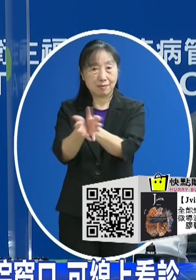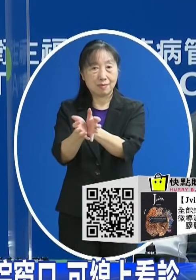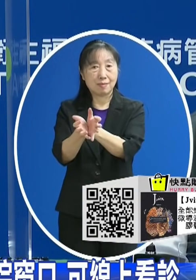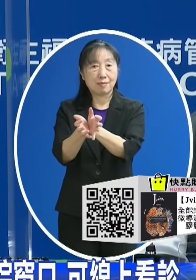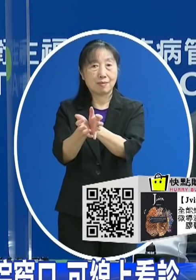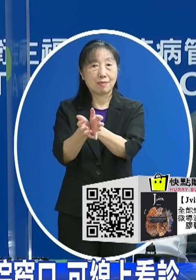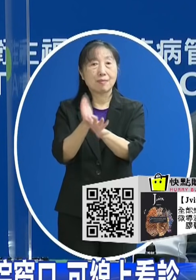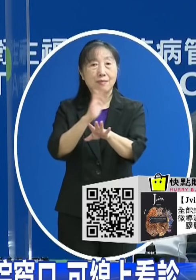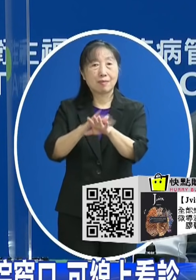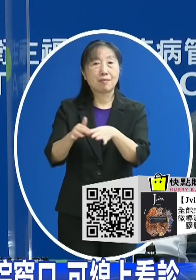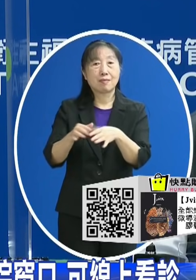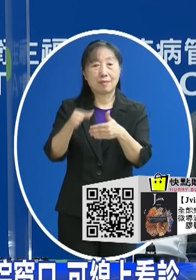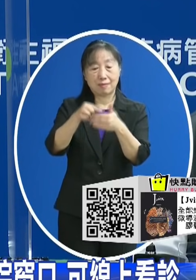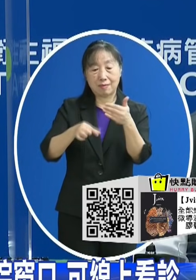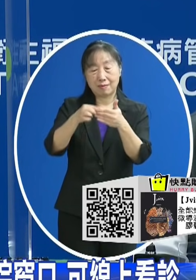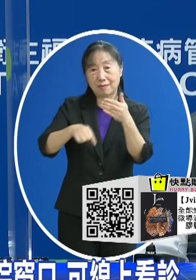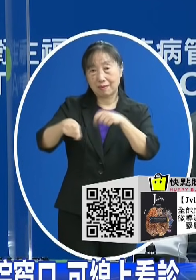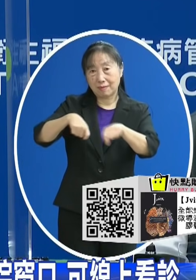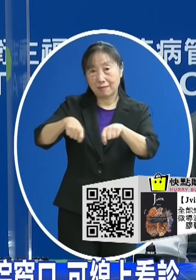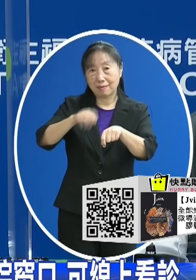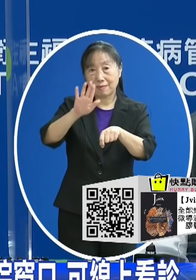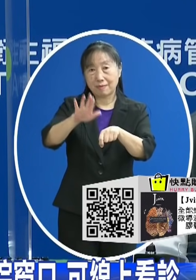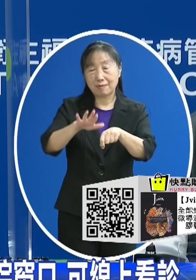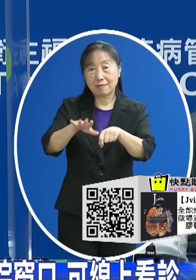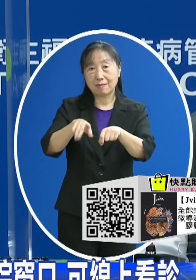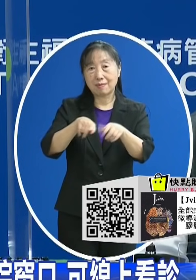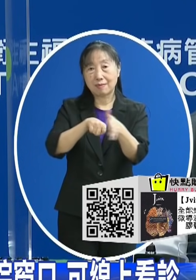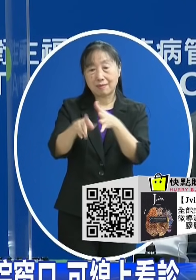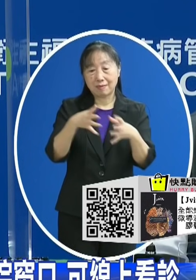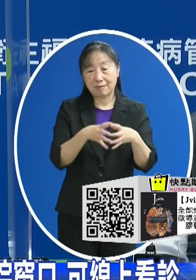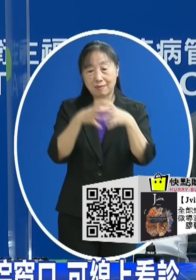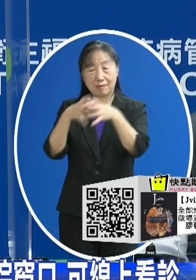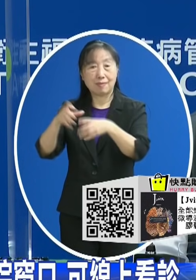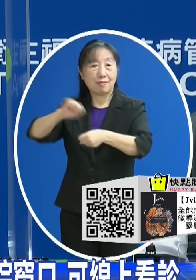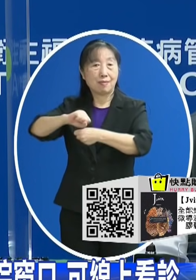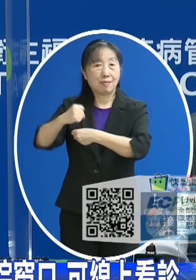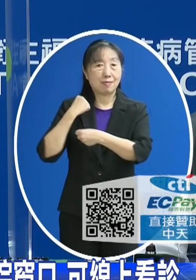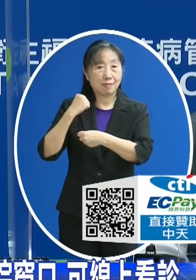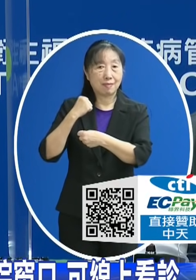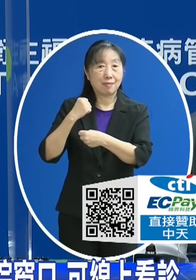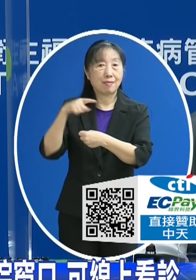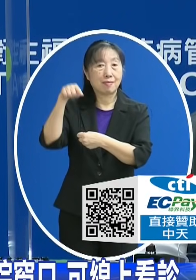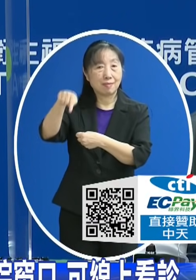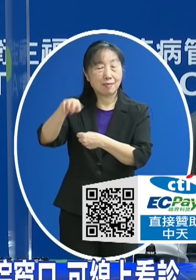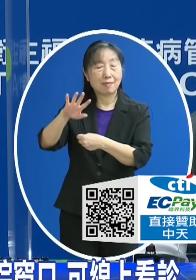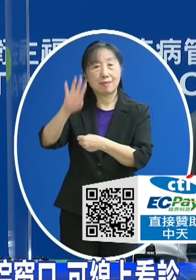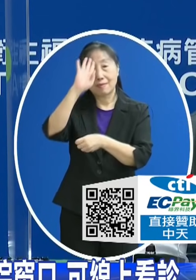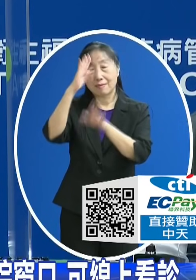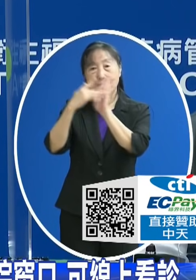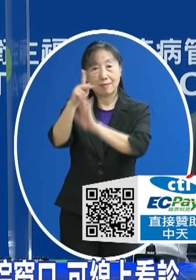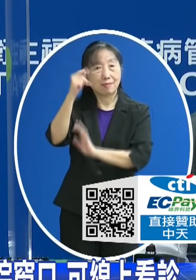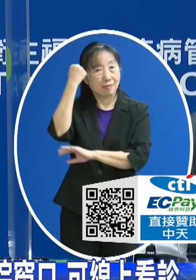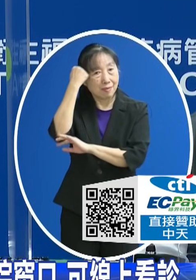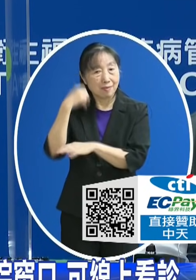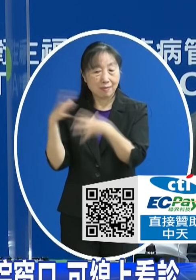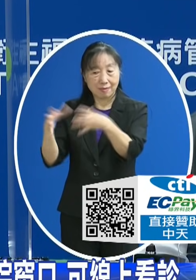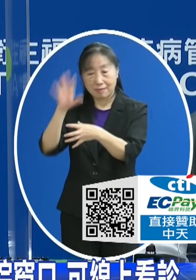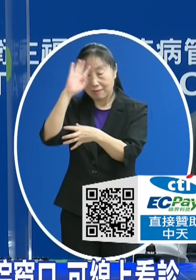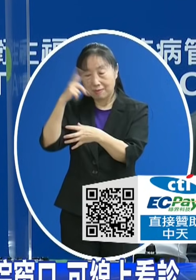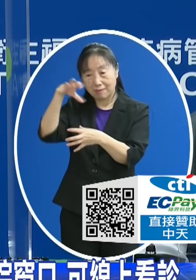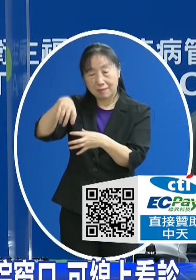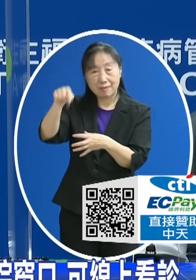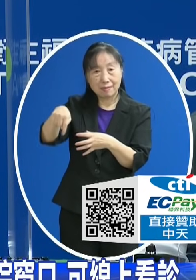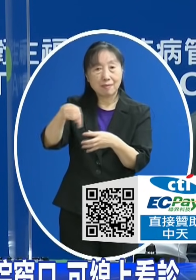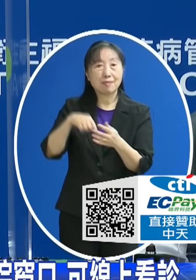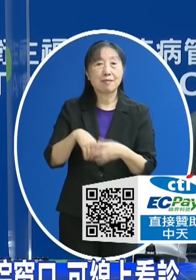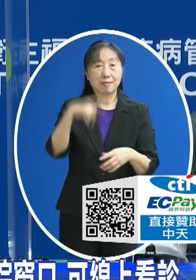定那个指标，那然后那些会送到加强版的防疫旅馆或集中检疫所，那明天就